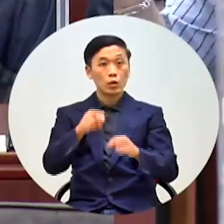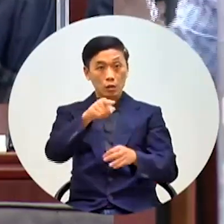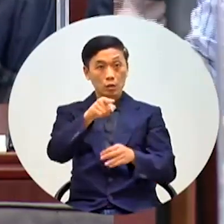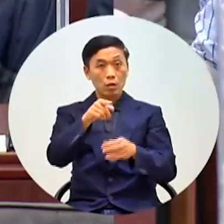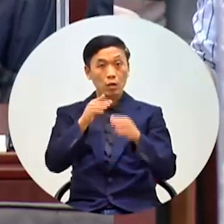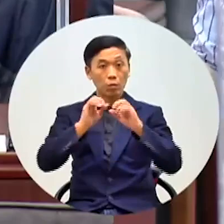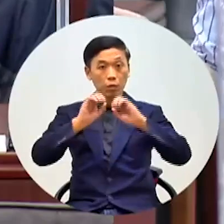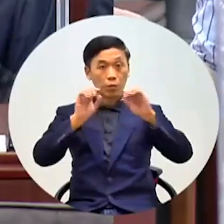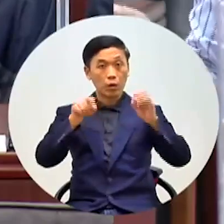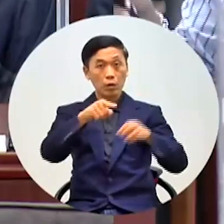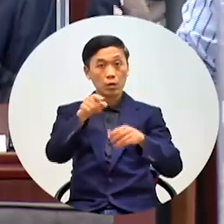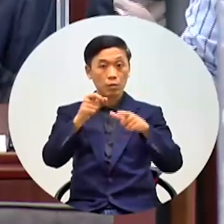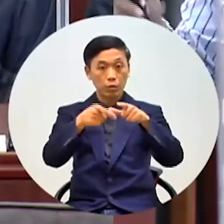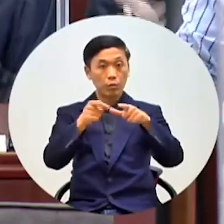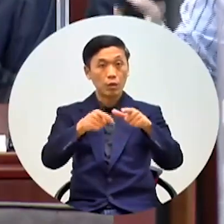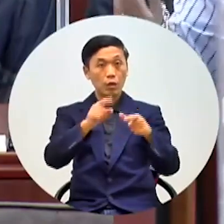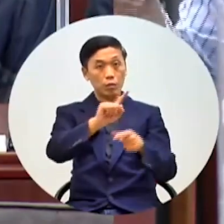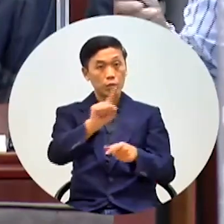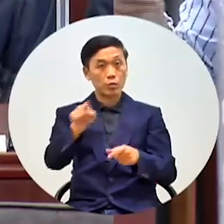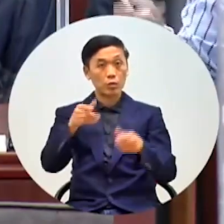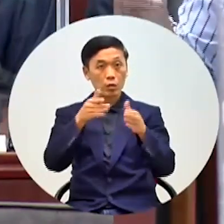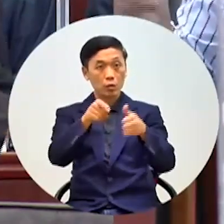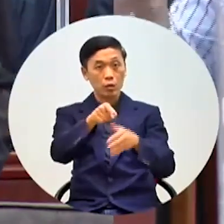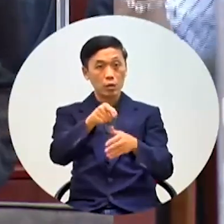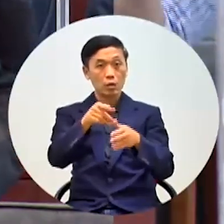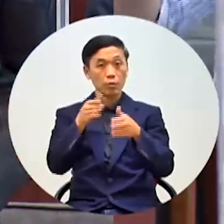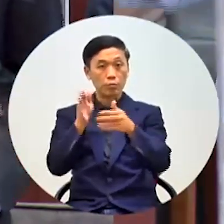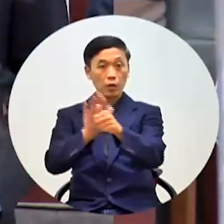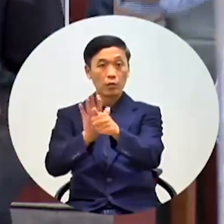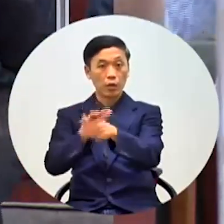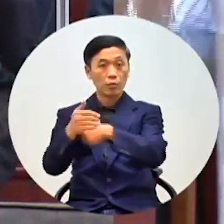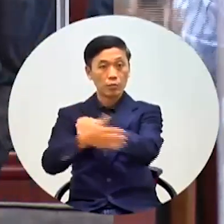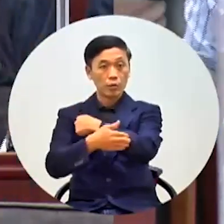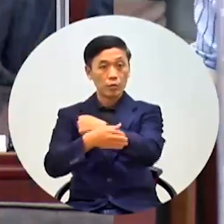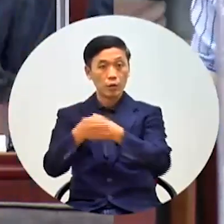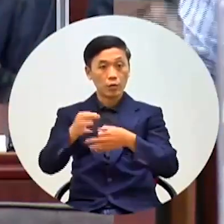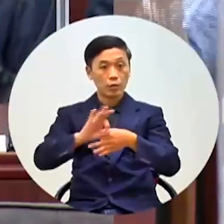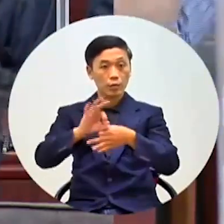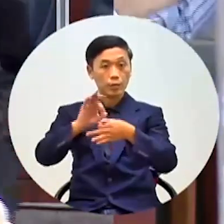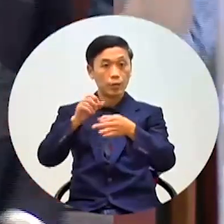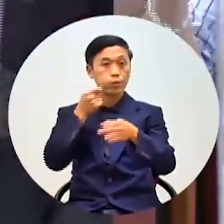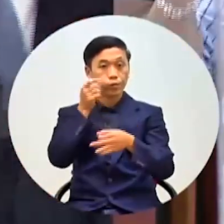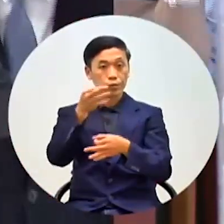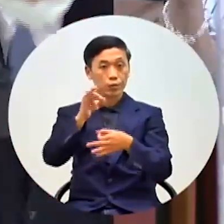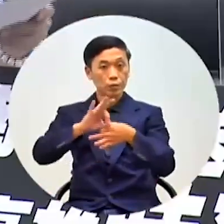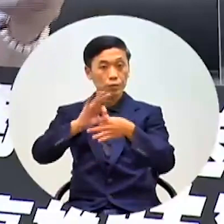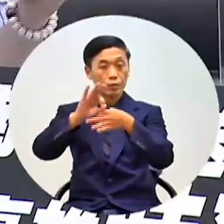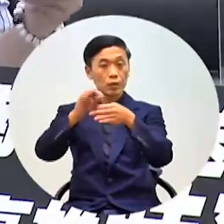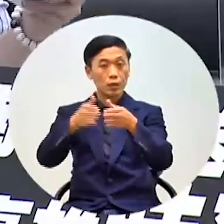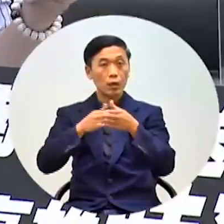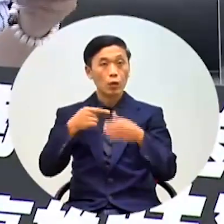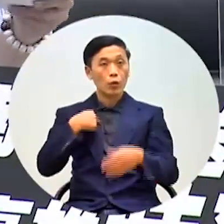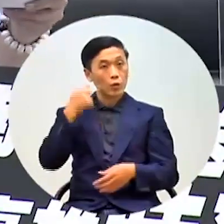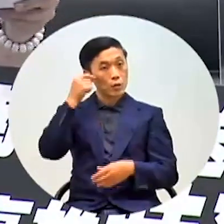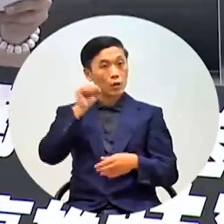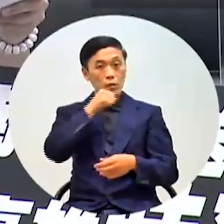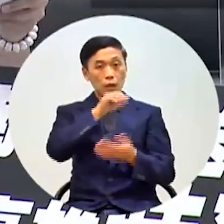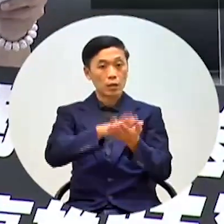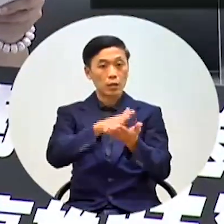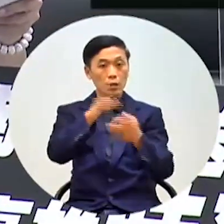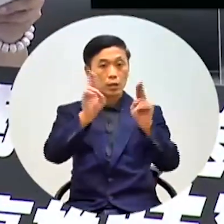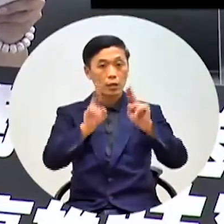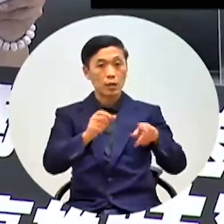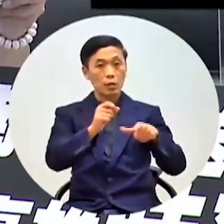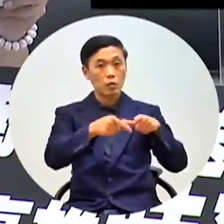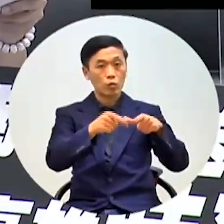呼吁我们的企业嘛， 我们的劳工 加薪，在这个部分呢做薪资结构的调整，是不是这样？好，谢 谢 市长。 谢谢、 哦，我想台积电已经有宣布要进